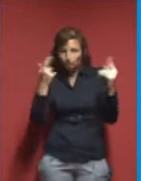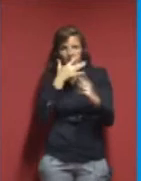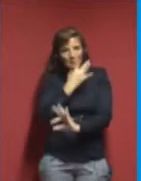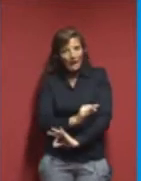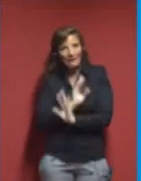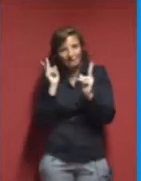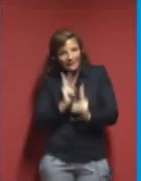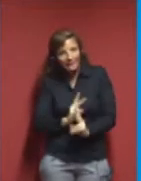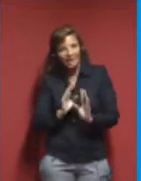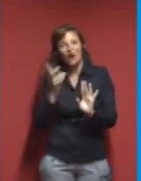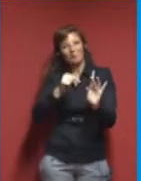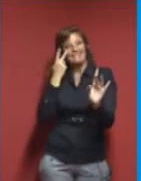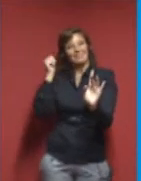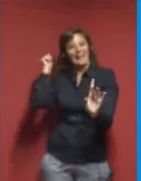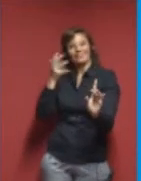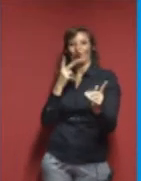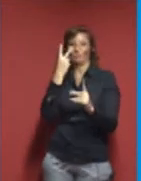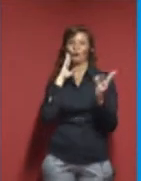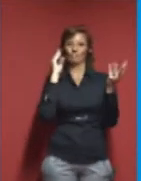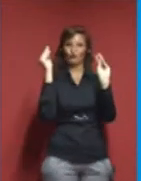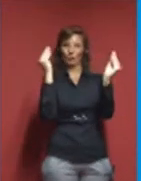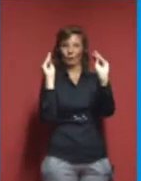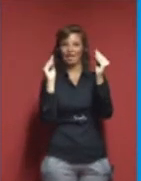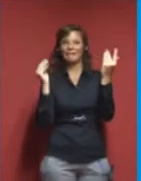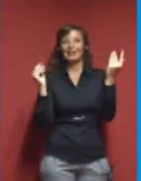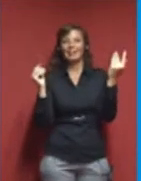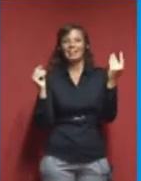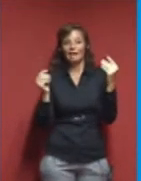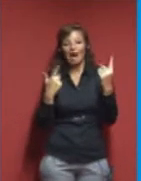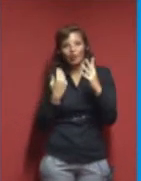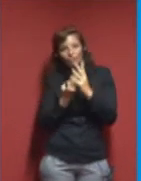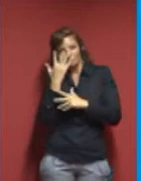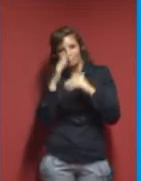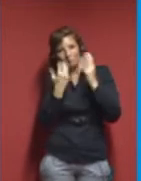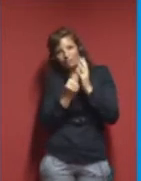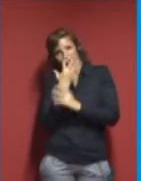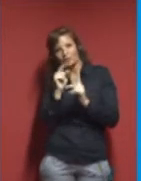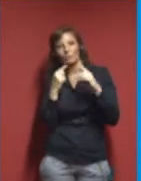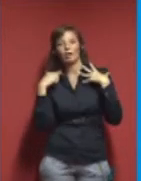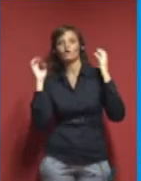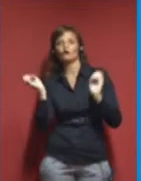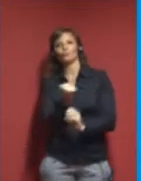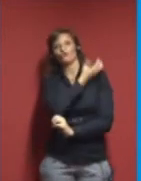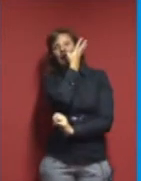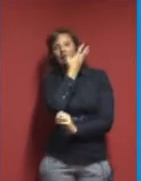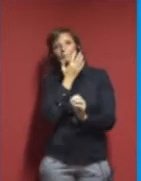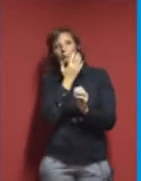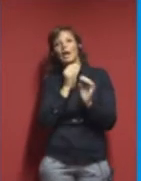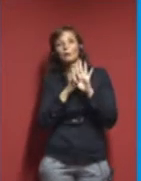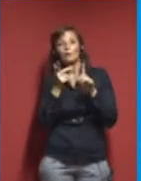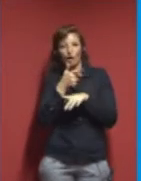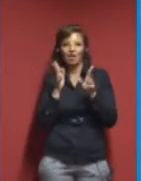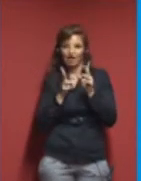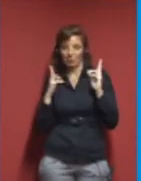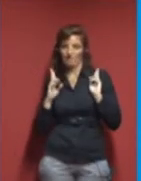belle. Ecco, qui ci sono due giovani persone che hanno realizzato delle sciarpe tagliate al